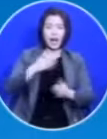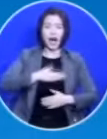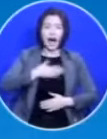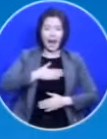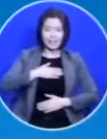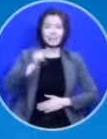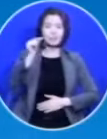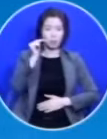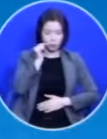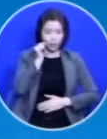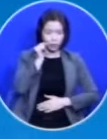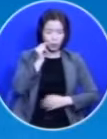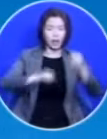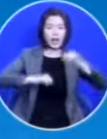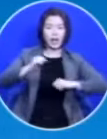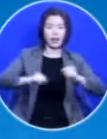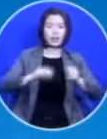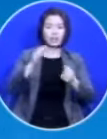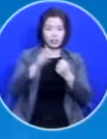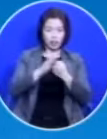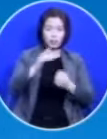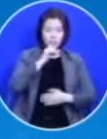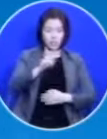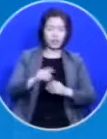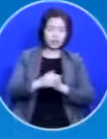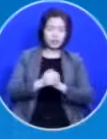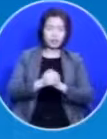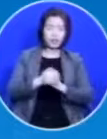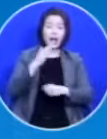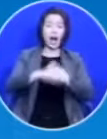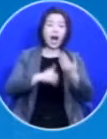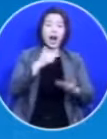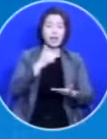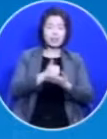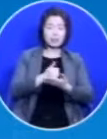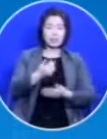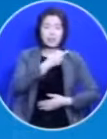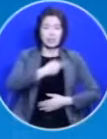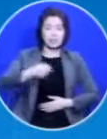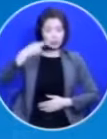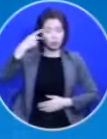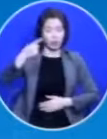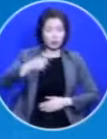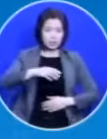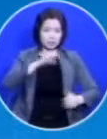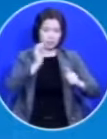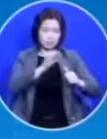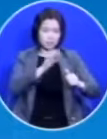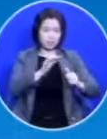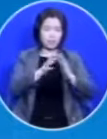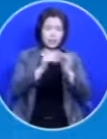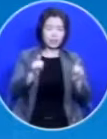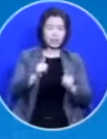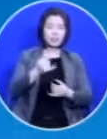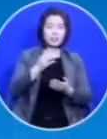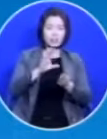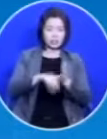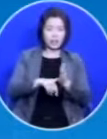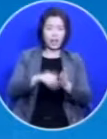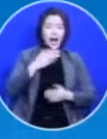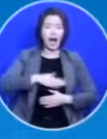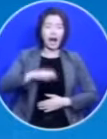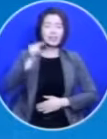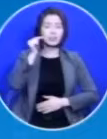못하고 행하였음이라 하나님이 사도 바울이 핍박자 있을 때 알지 못하고